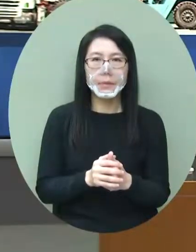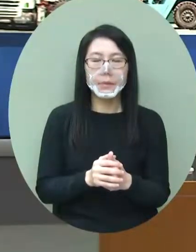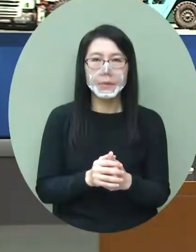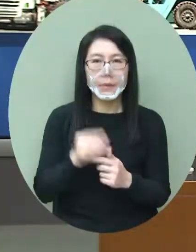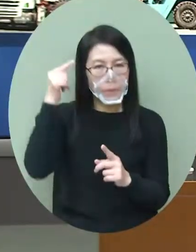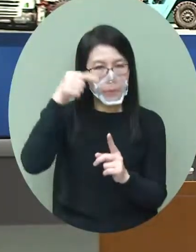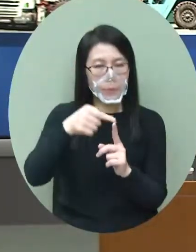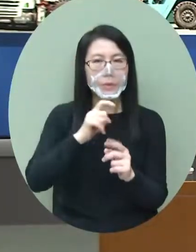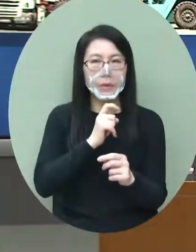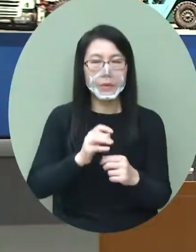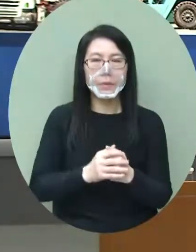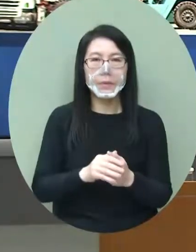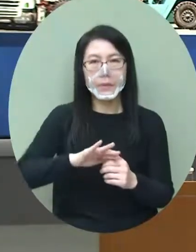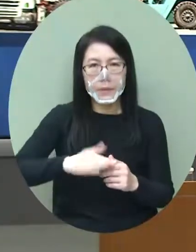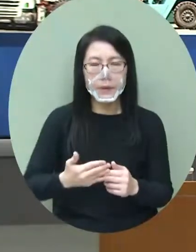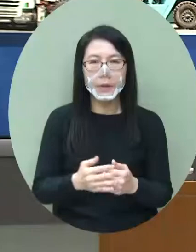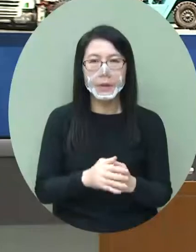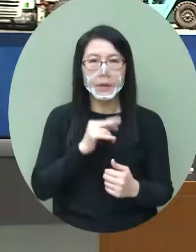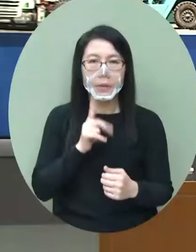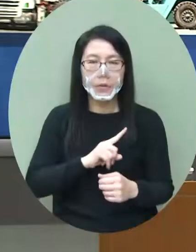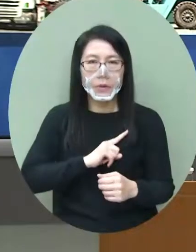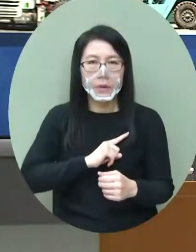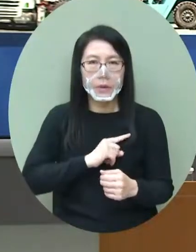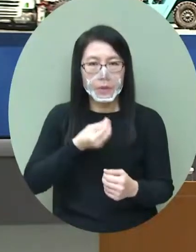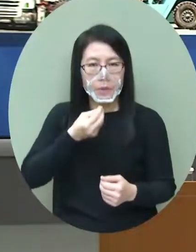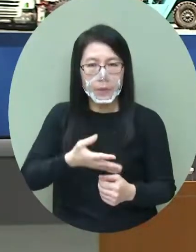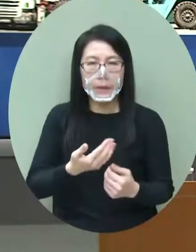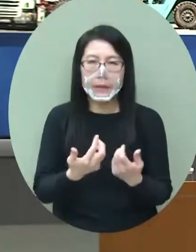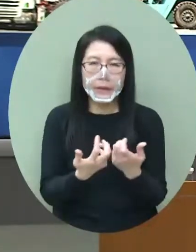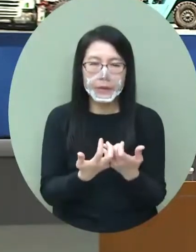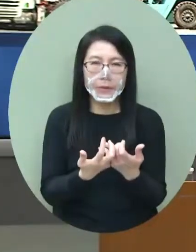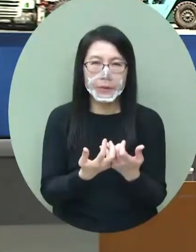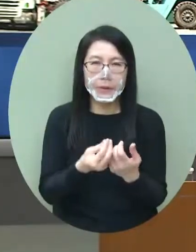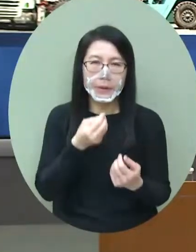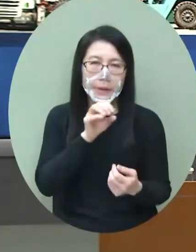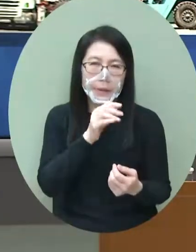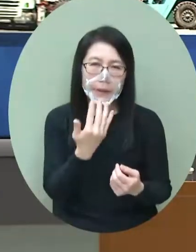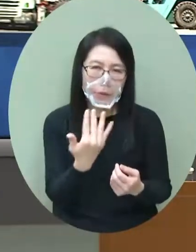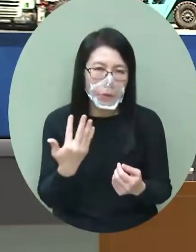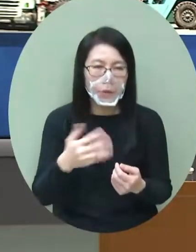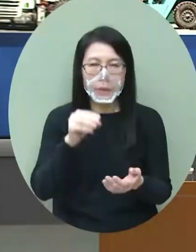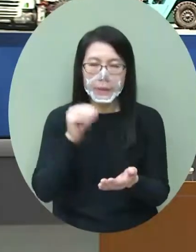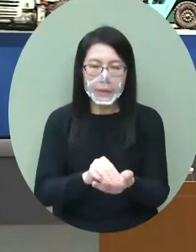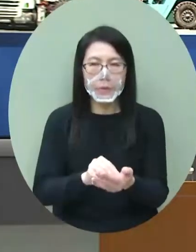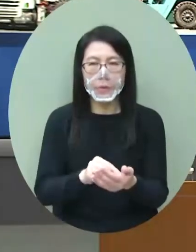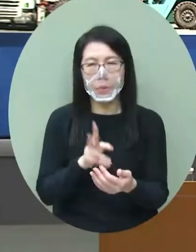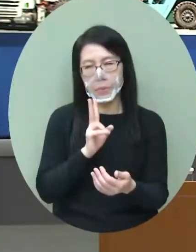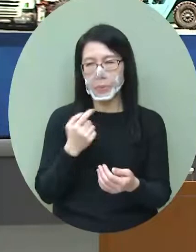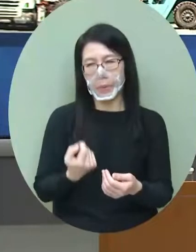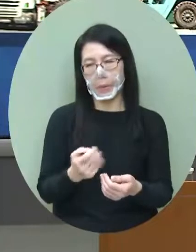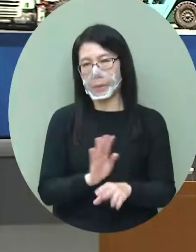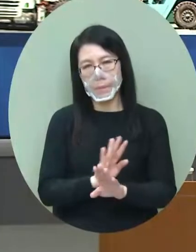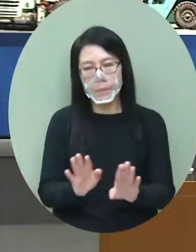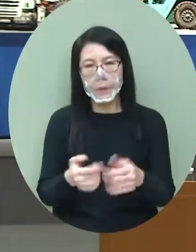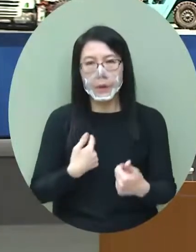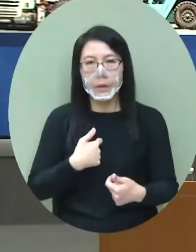是如果说有一个什么数目要达到，那就过分简化了。所以说的